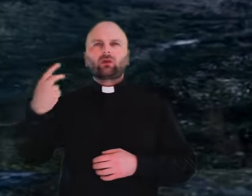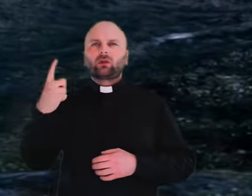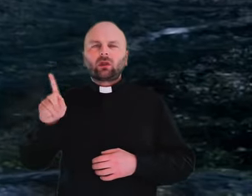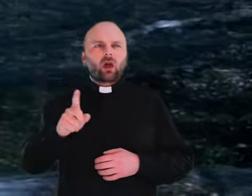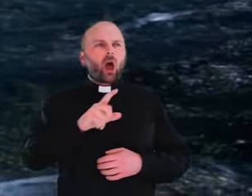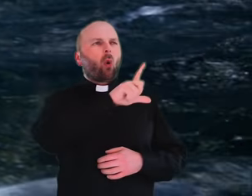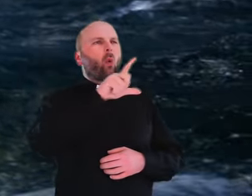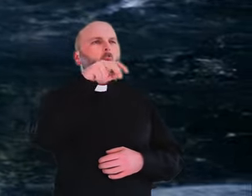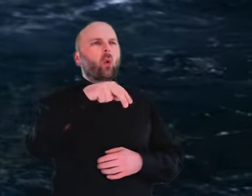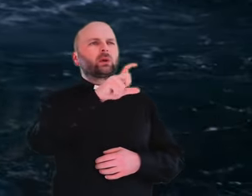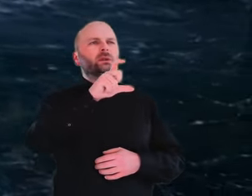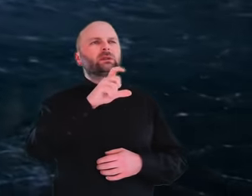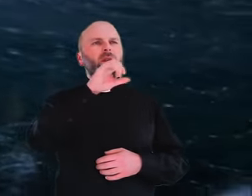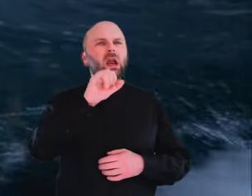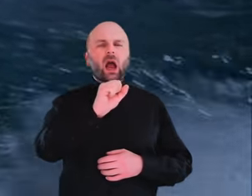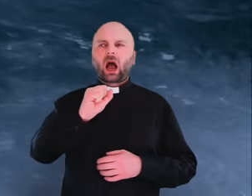Eustachy.